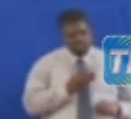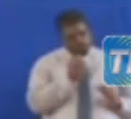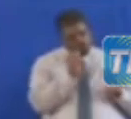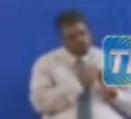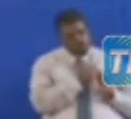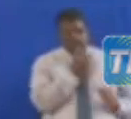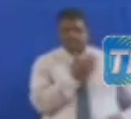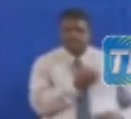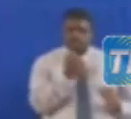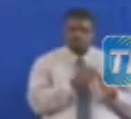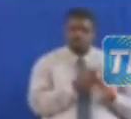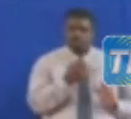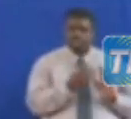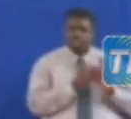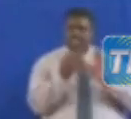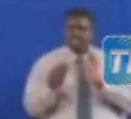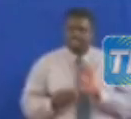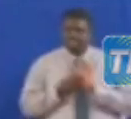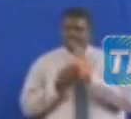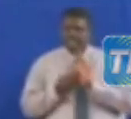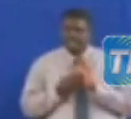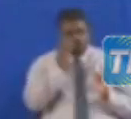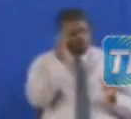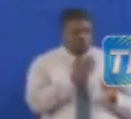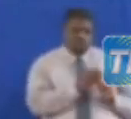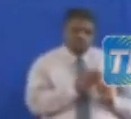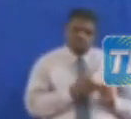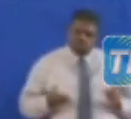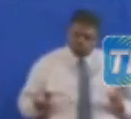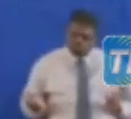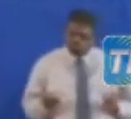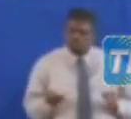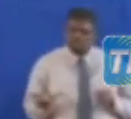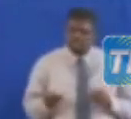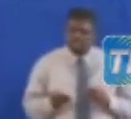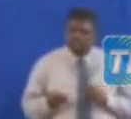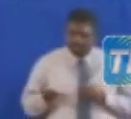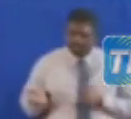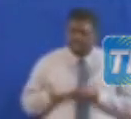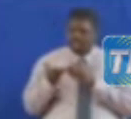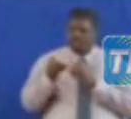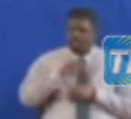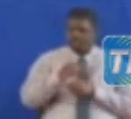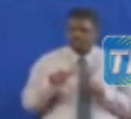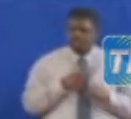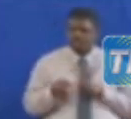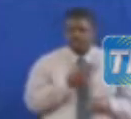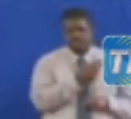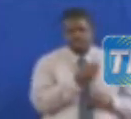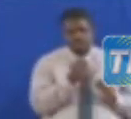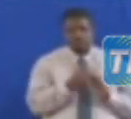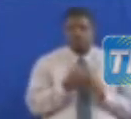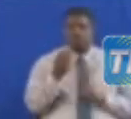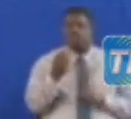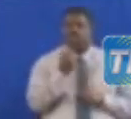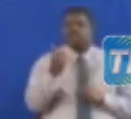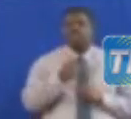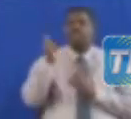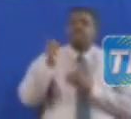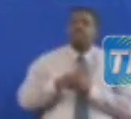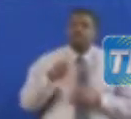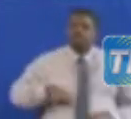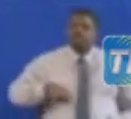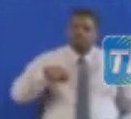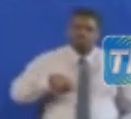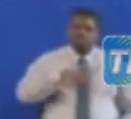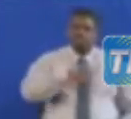bilioni 15.99 kwa ajili ya kuchochea maendeleo katika majimbo 214 ya Tanzania bara au mfuko